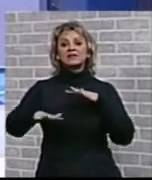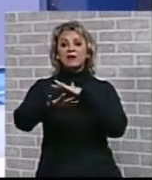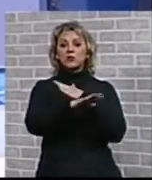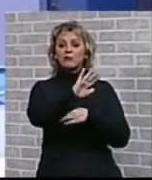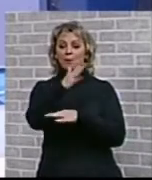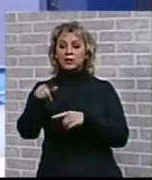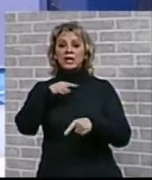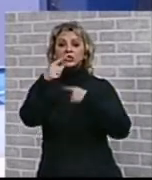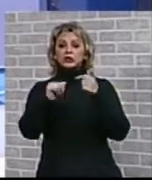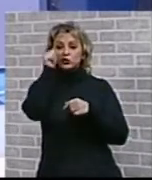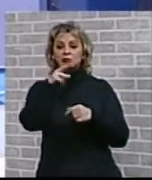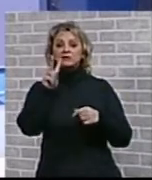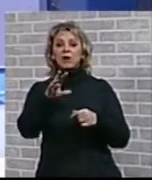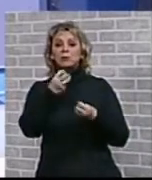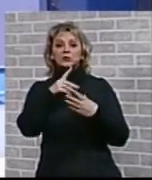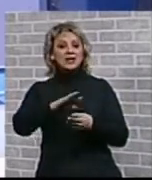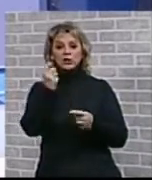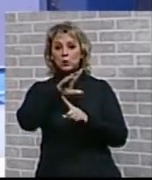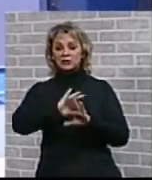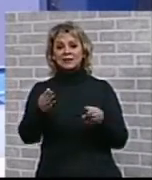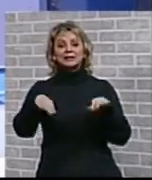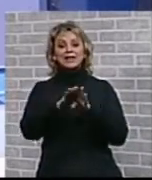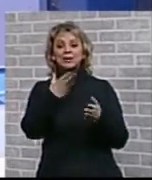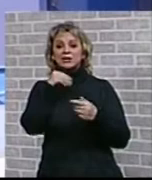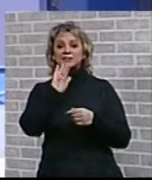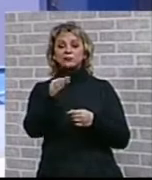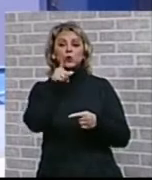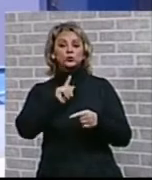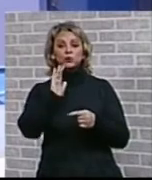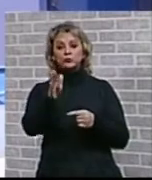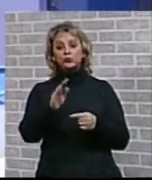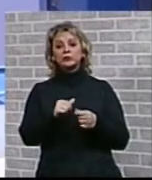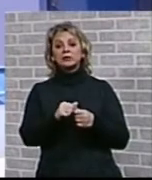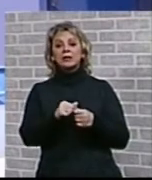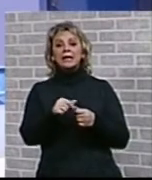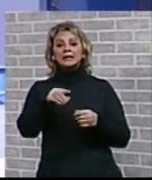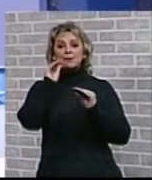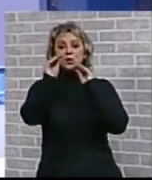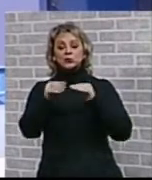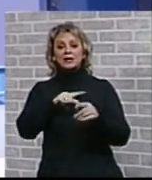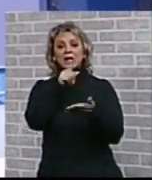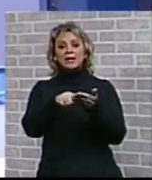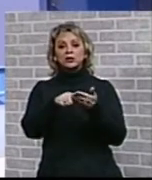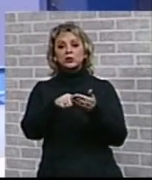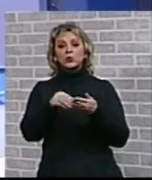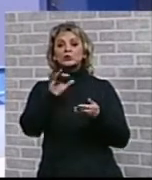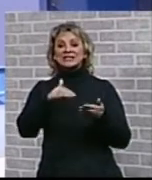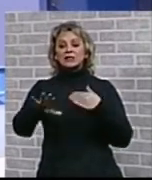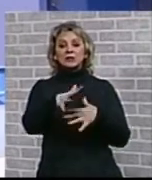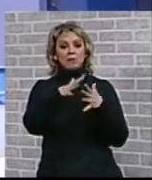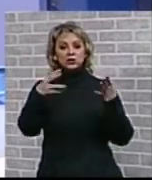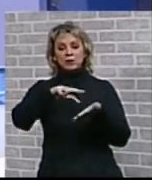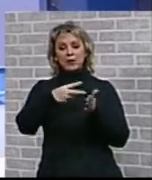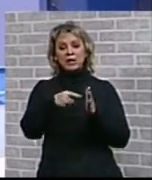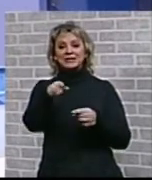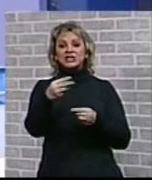парков через год-два просто не узнаем. Такими красивыми и удобными они станут. На благоустройство городов у страны грандиозные